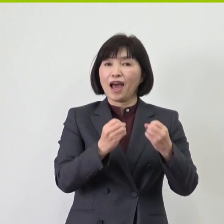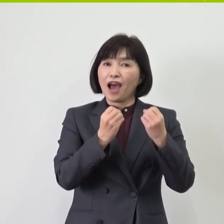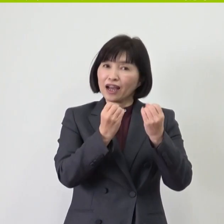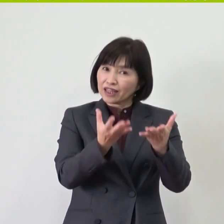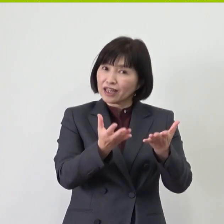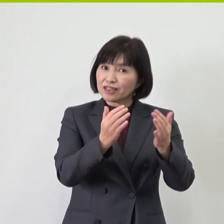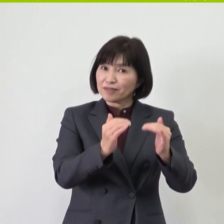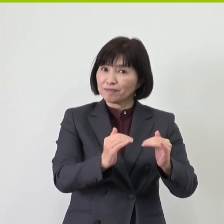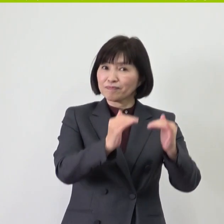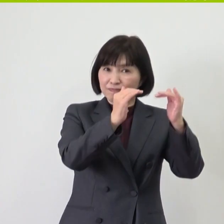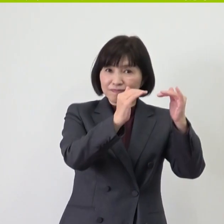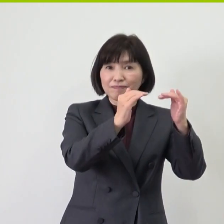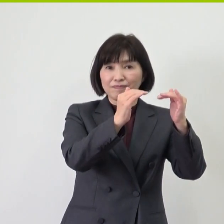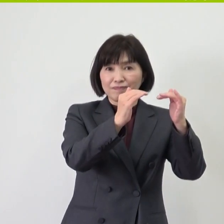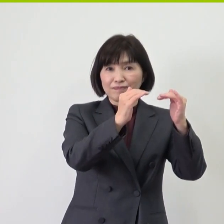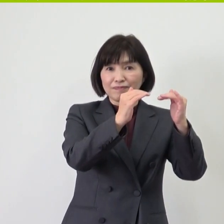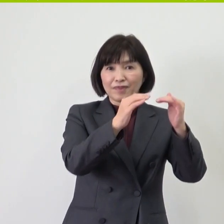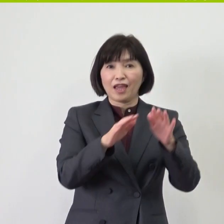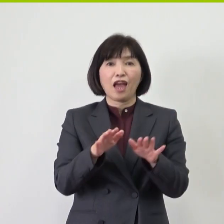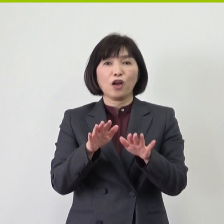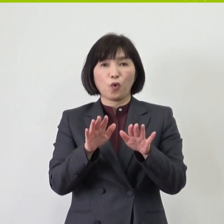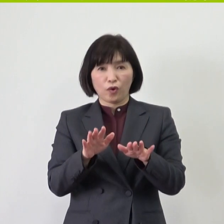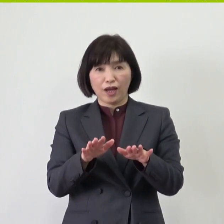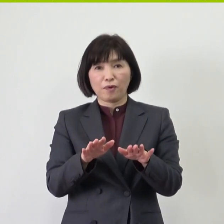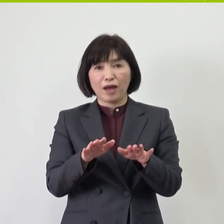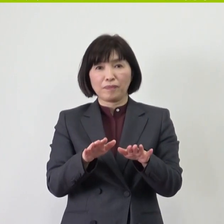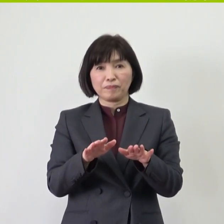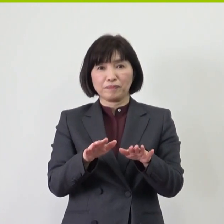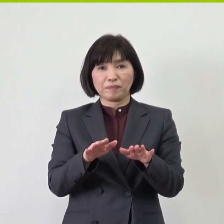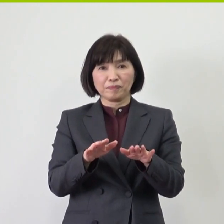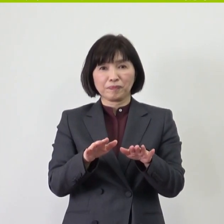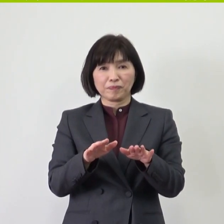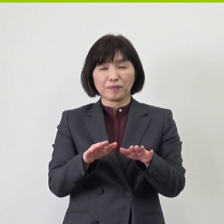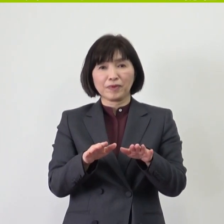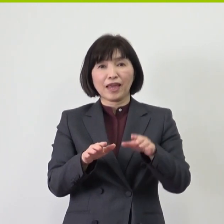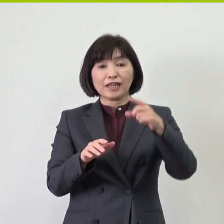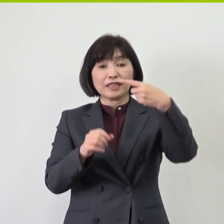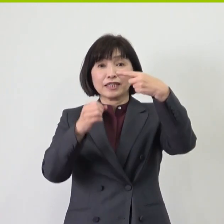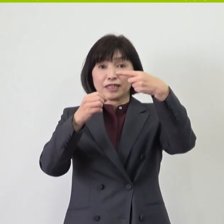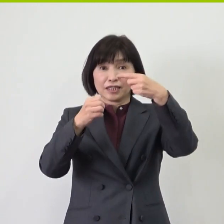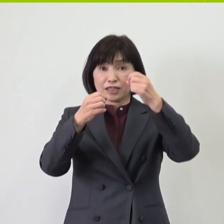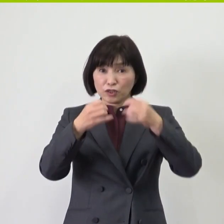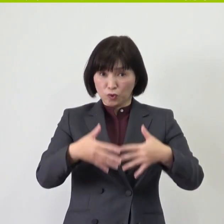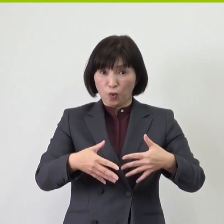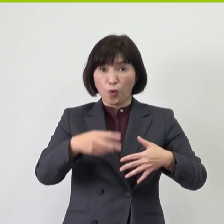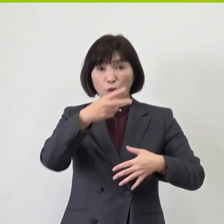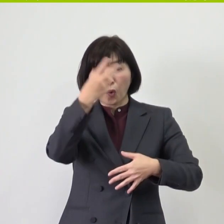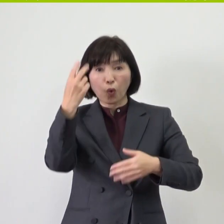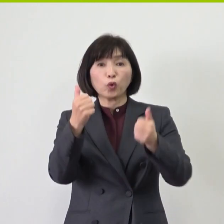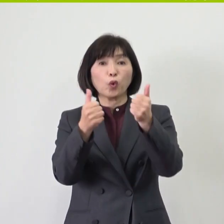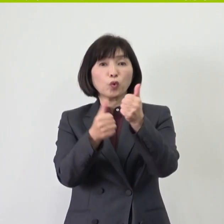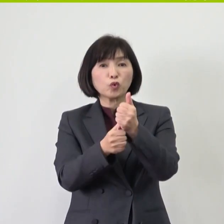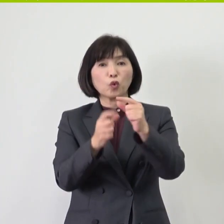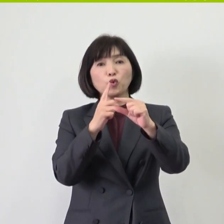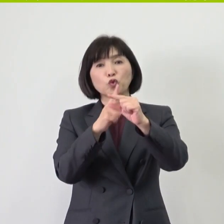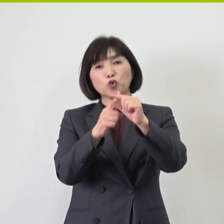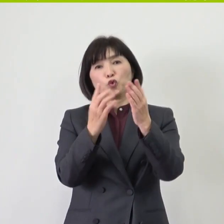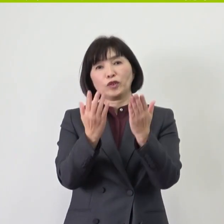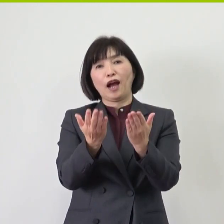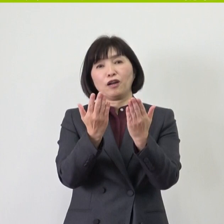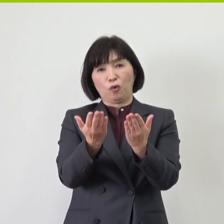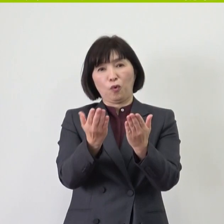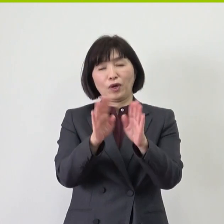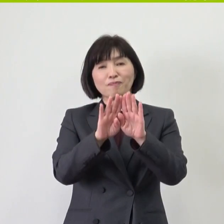新しいステージとして、今回、この春にですね、一条高等学校の附属中学が開校いた